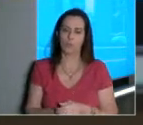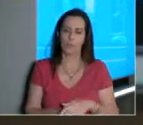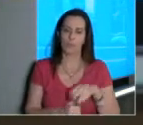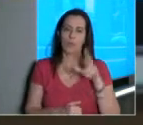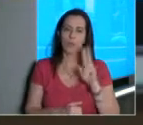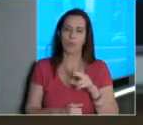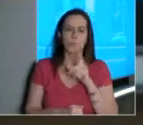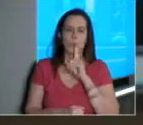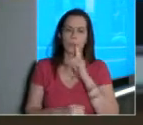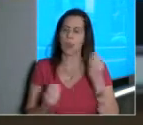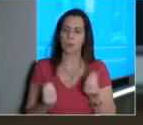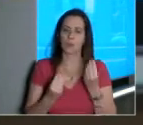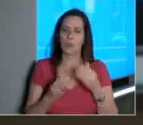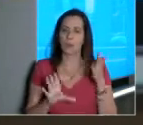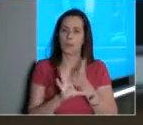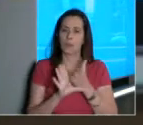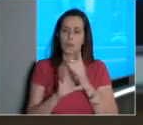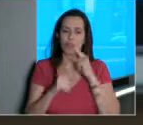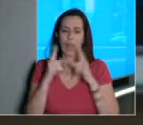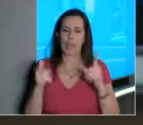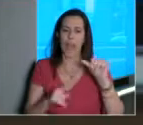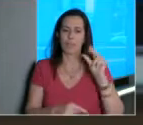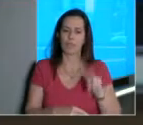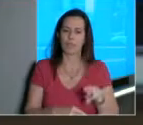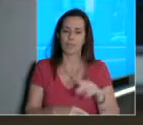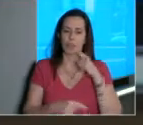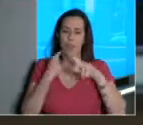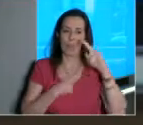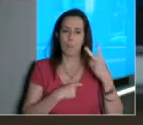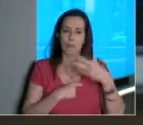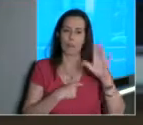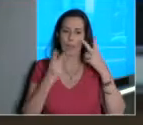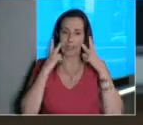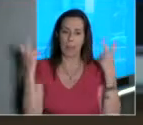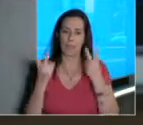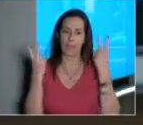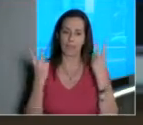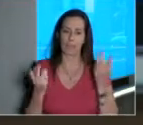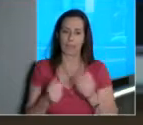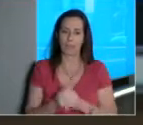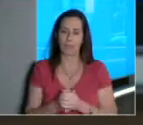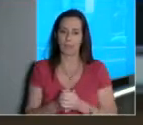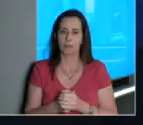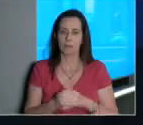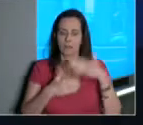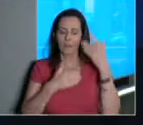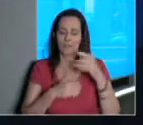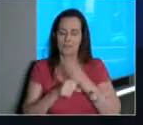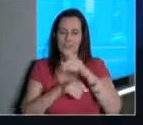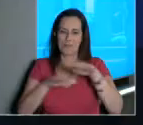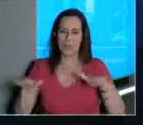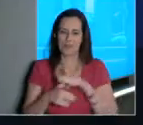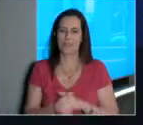ויש שם ממש כמה דברים קטנים, פסיכולוגיה, רק שנה א' אתה יכול ללמוד, שנה ב' לך תחפש, כזה, כאילו... משלים בים. כן,